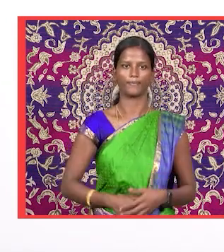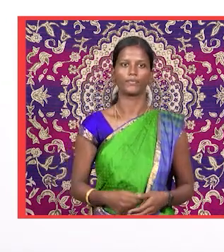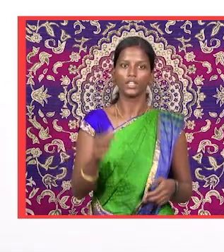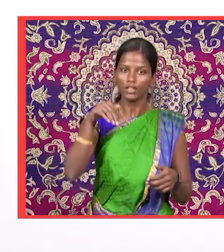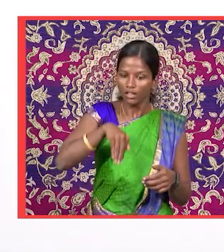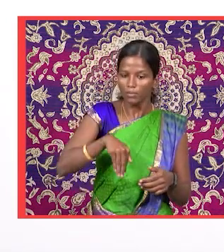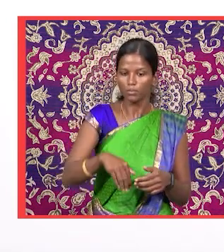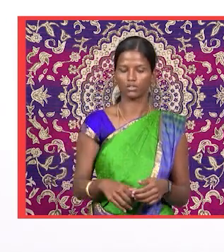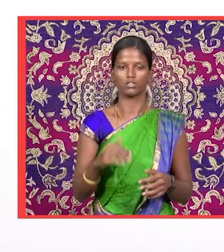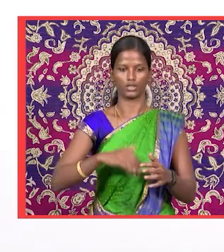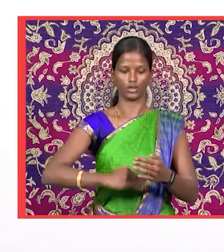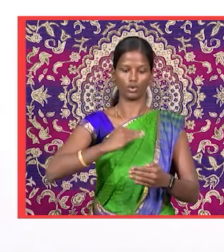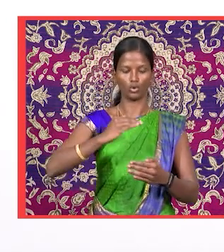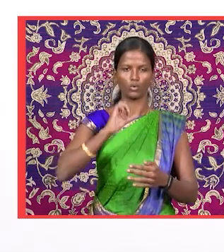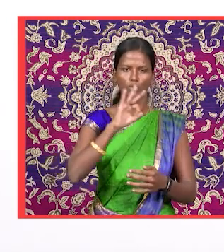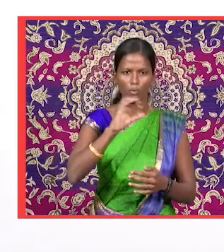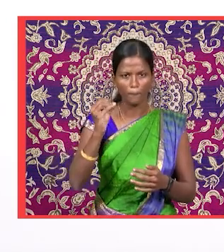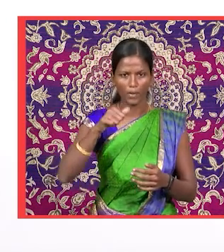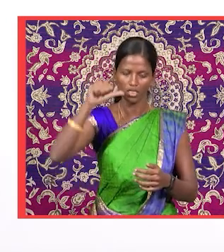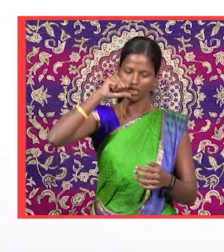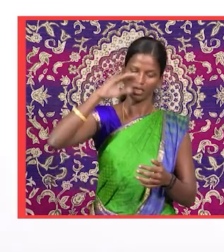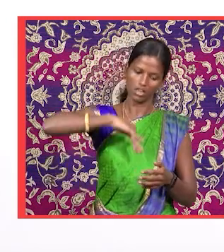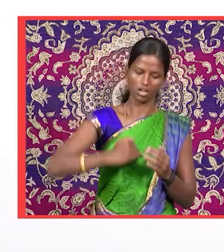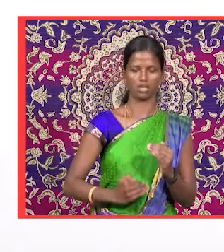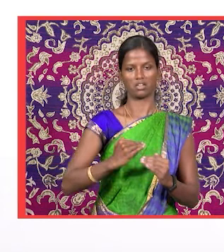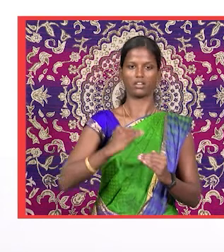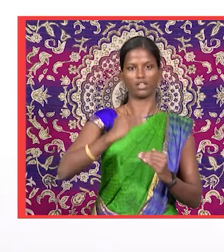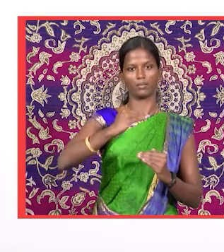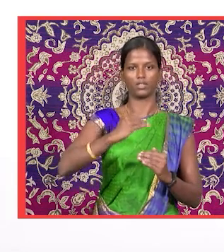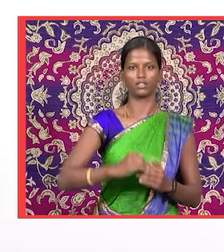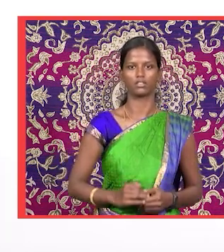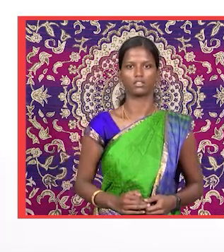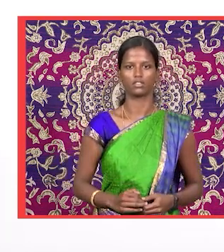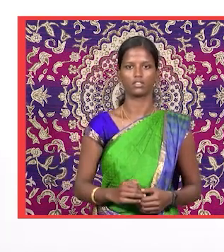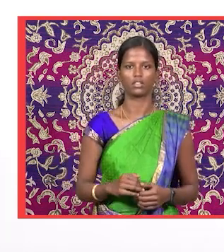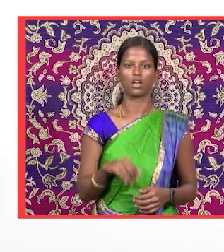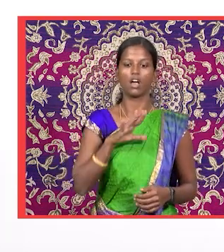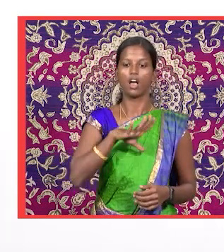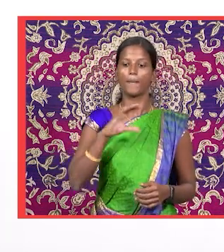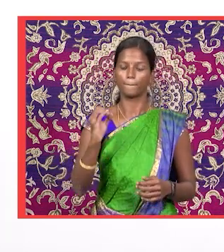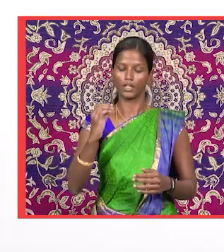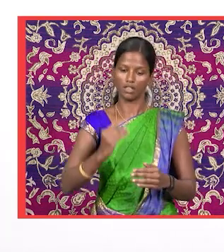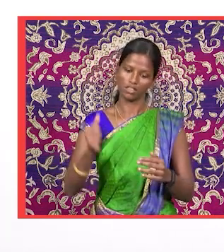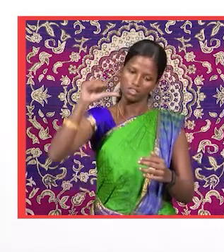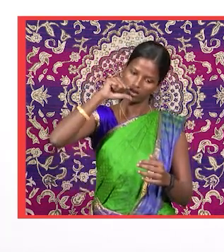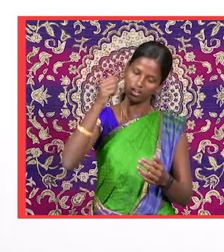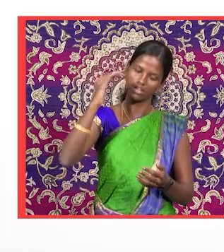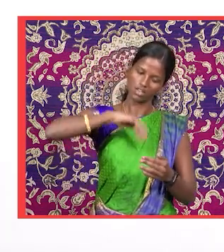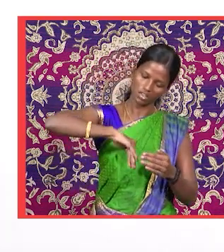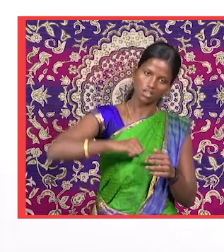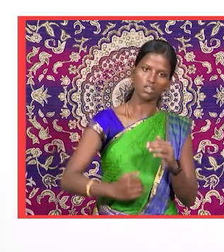தற்போது அதில் 30% தண்ணீர் நிரம்பியுள்ளது எனில் அதில் 50% தண்ணீர்